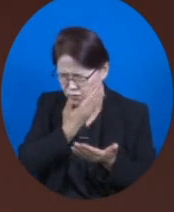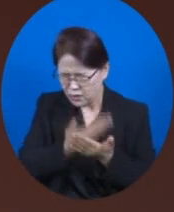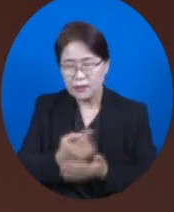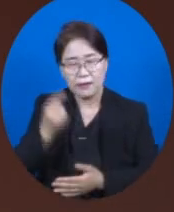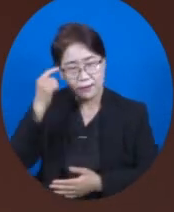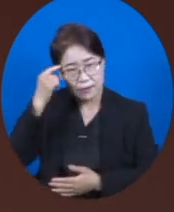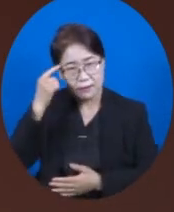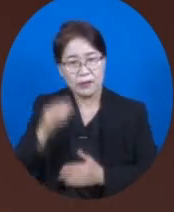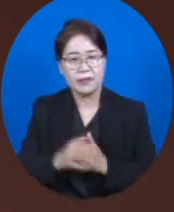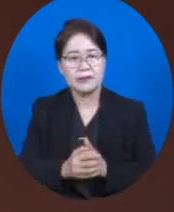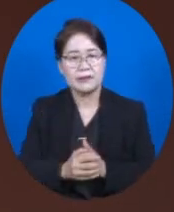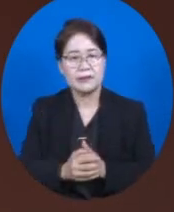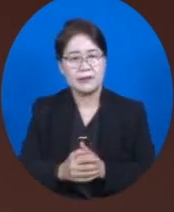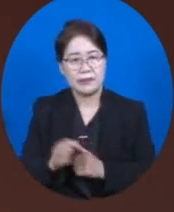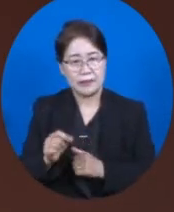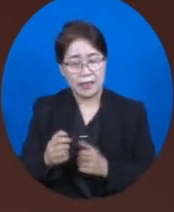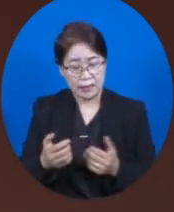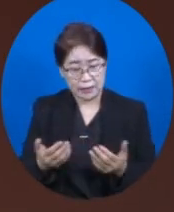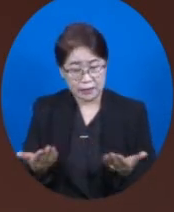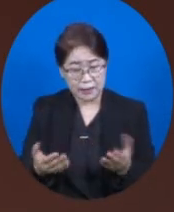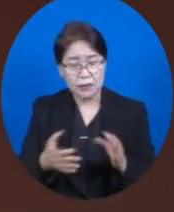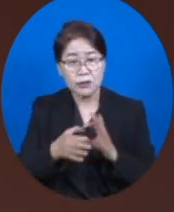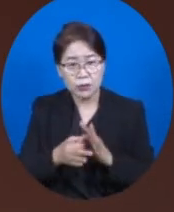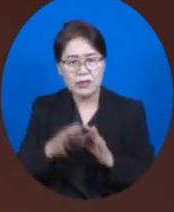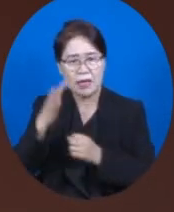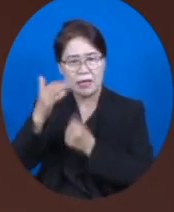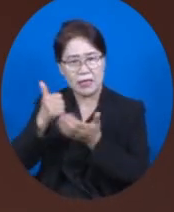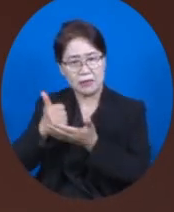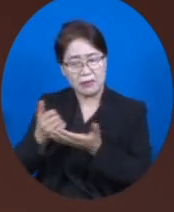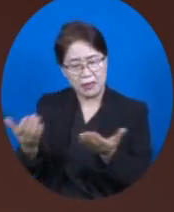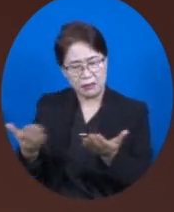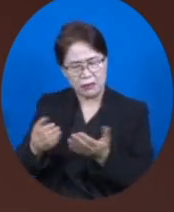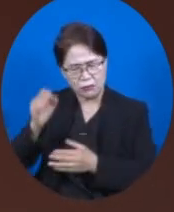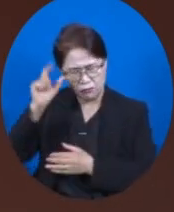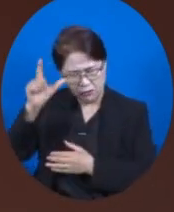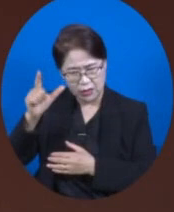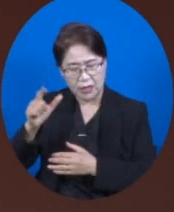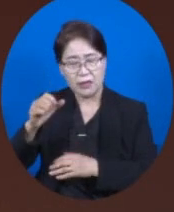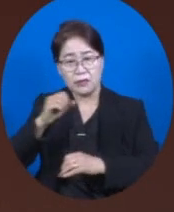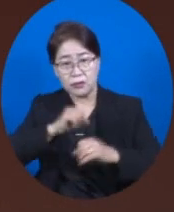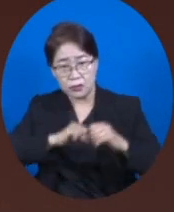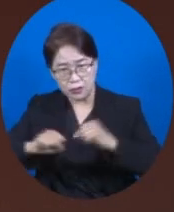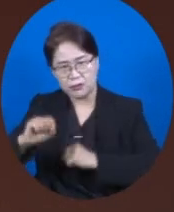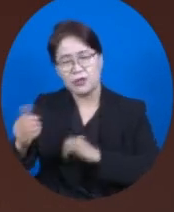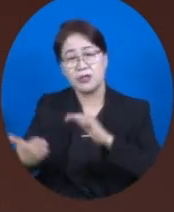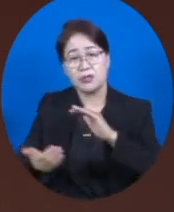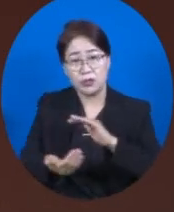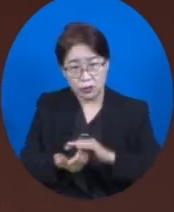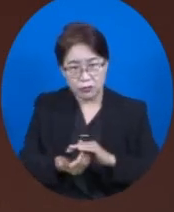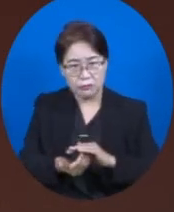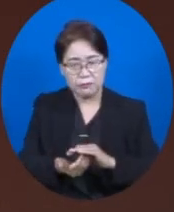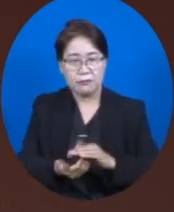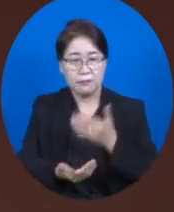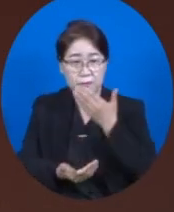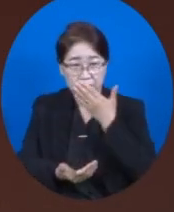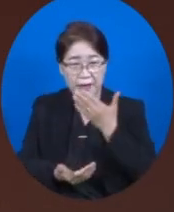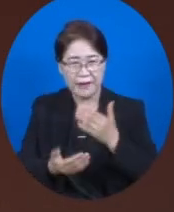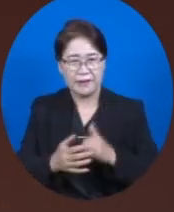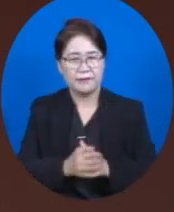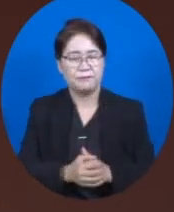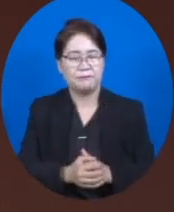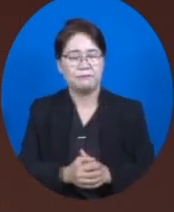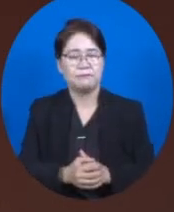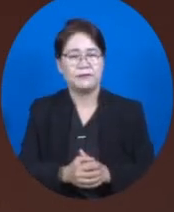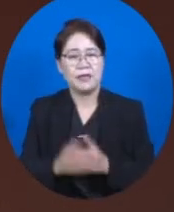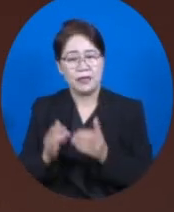그리고 그 작은 것들을 통해서 하나님은 하나님의 위대한 큰 역사를 이루십니다 그래서 예수님은요